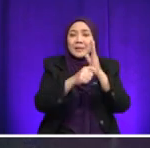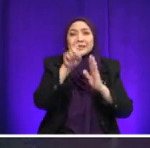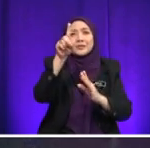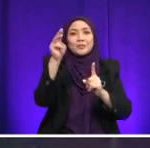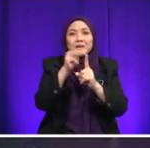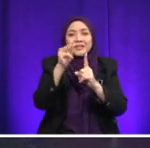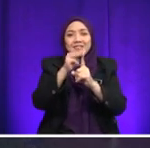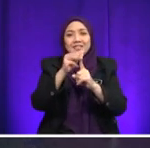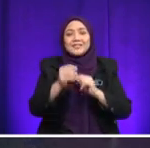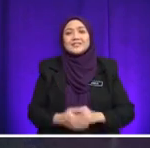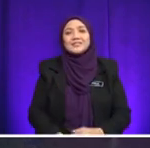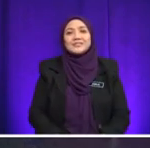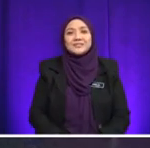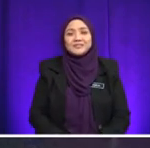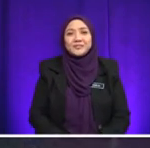Yesus